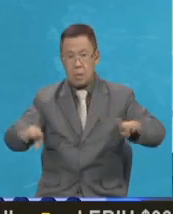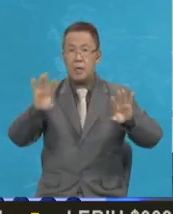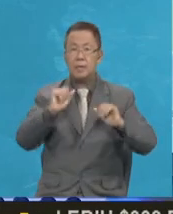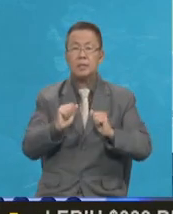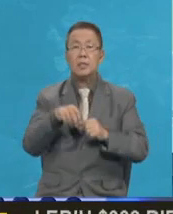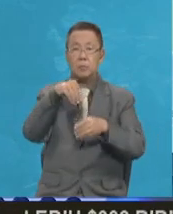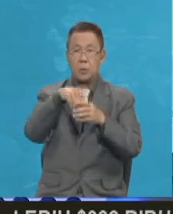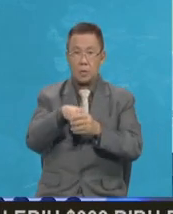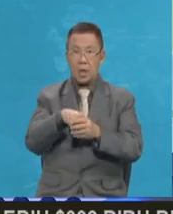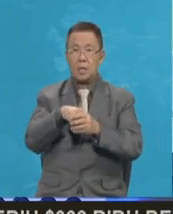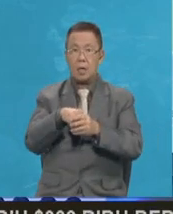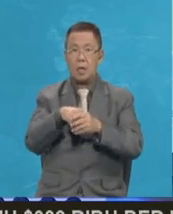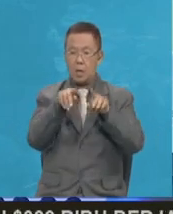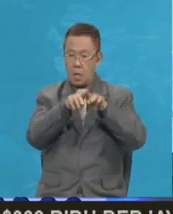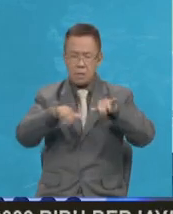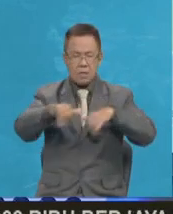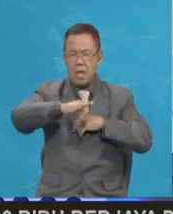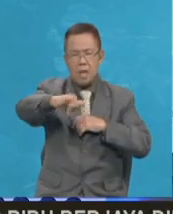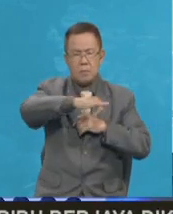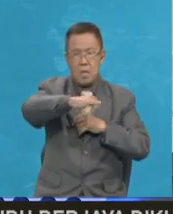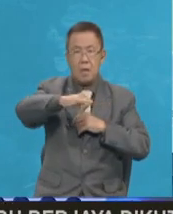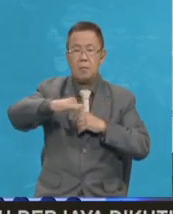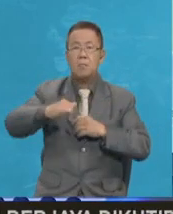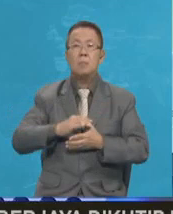kesejahteraan diperingkat santai